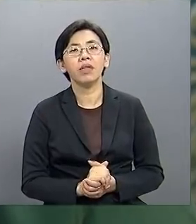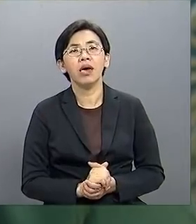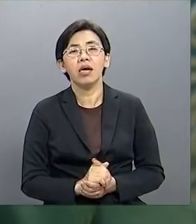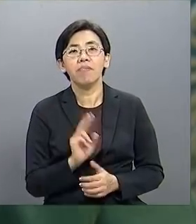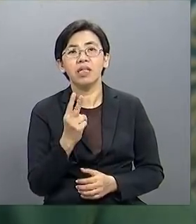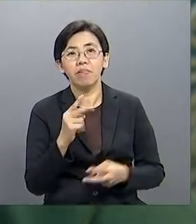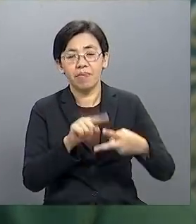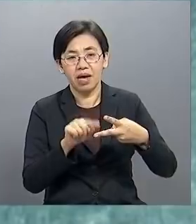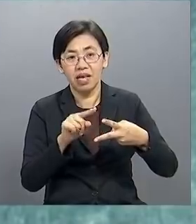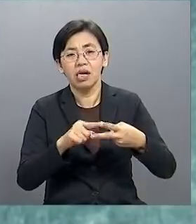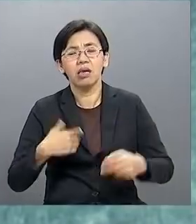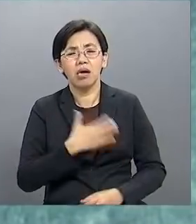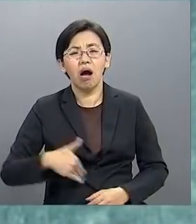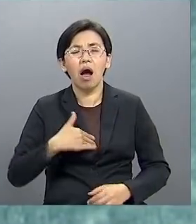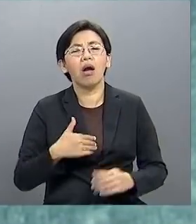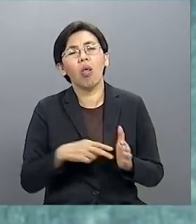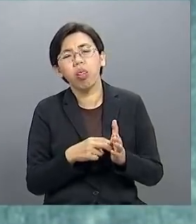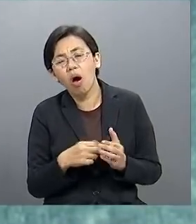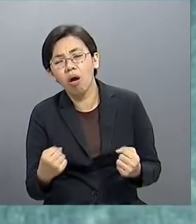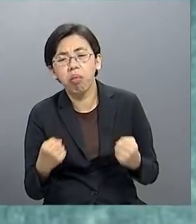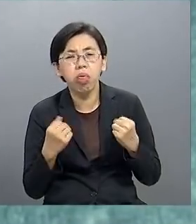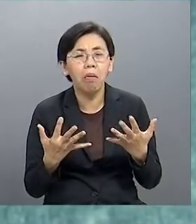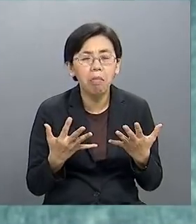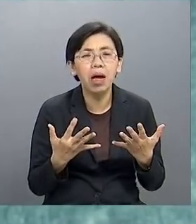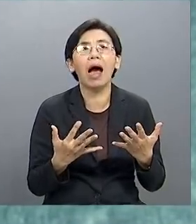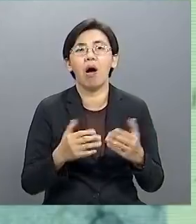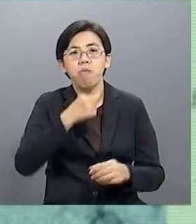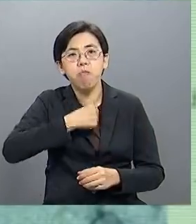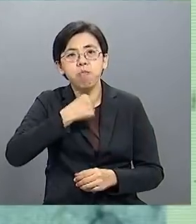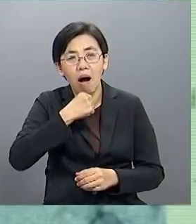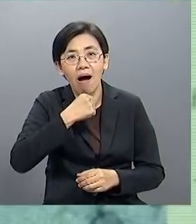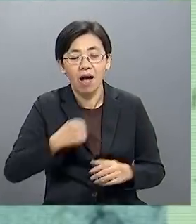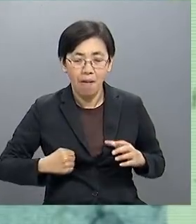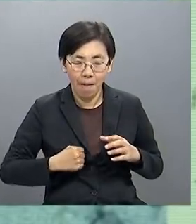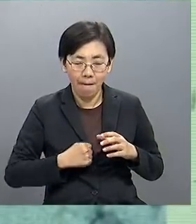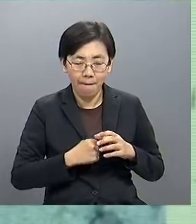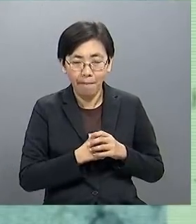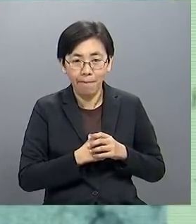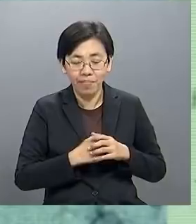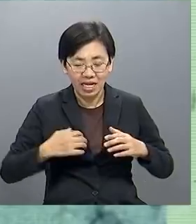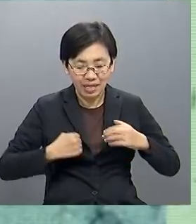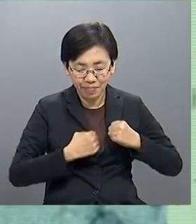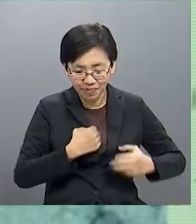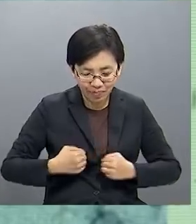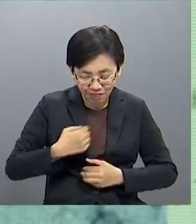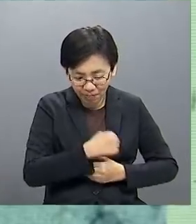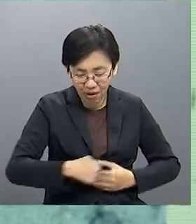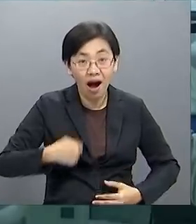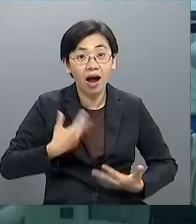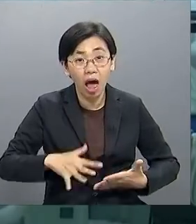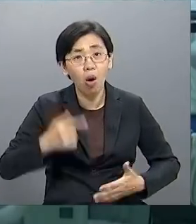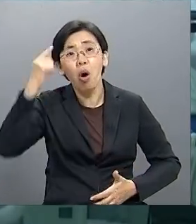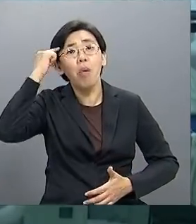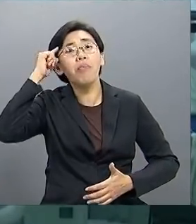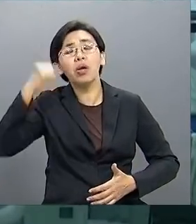แออย่างเช่นคนแก่ไวรัสเข้ามาปุ๊บไปจับที่อวัยวะจับไปเรื่อยจับไปเรื่อยจับไปเรื่อยเจ้าตัวไม่รู้เพราะภูมิต้านทานเขาอ่อน